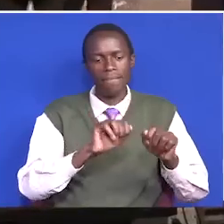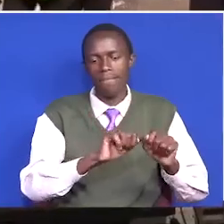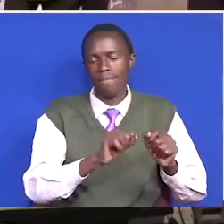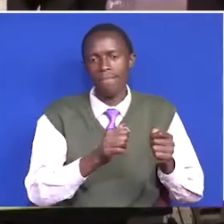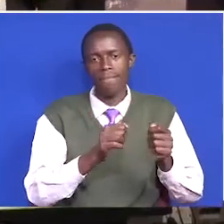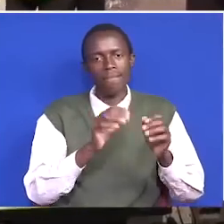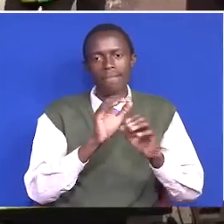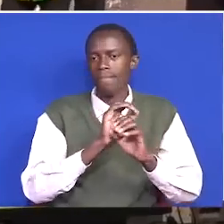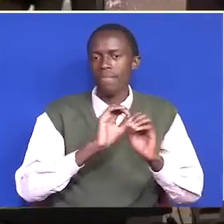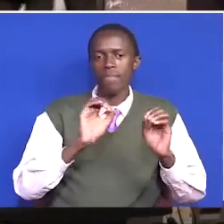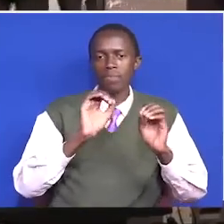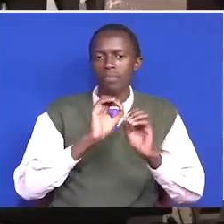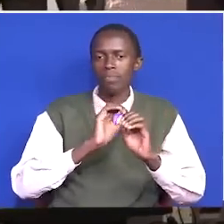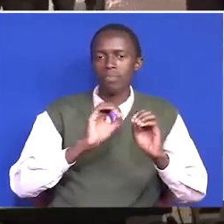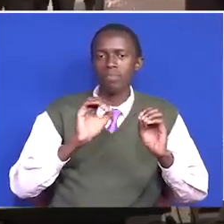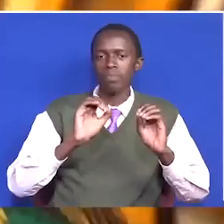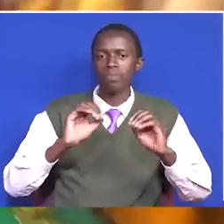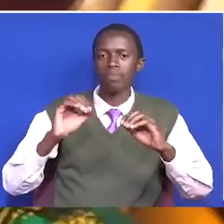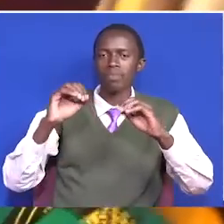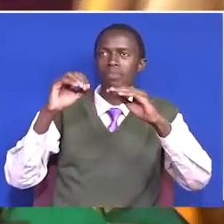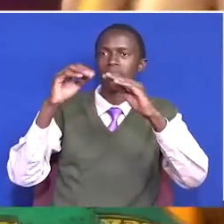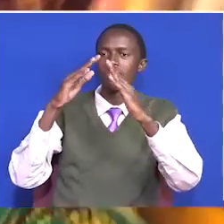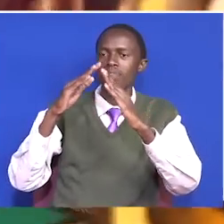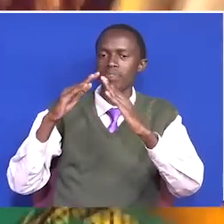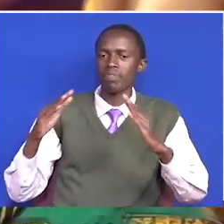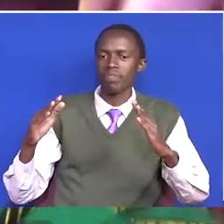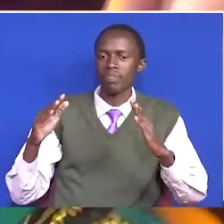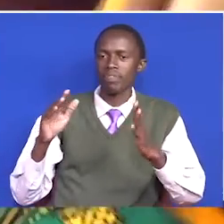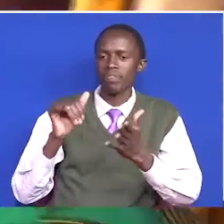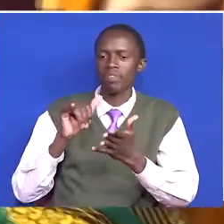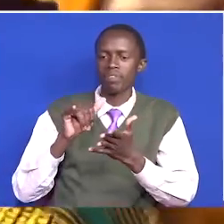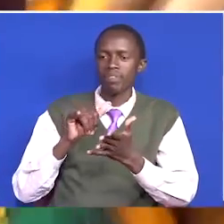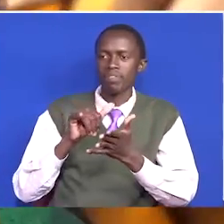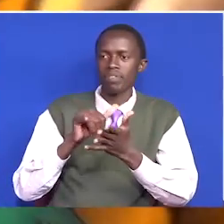hazivunjiki kamwe. Nyumba zilizojengwa juu yako Baba